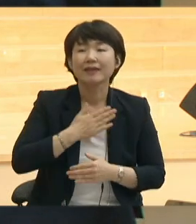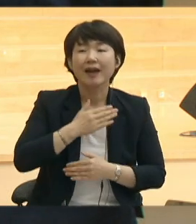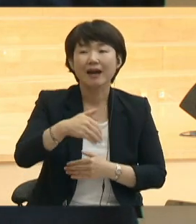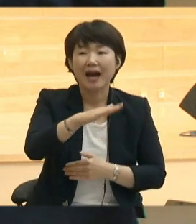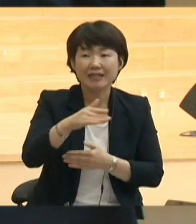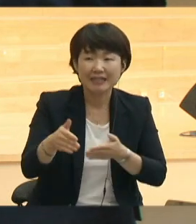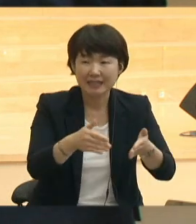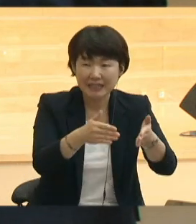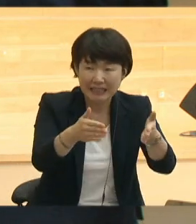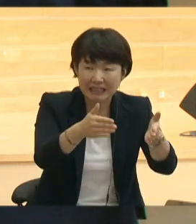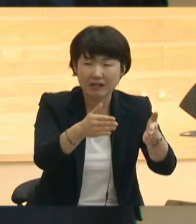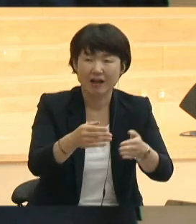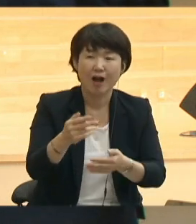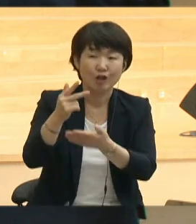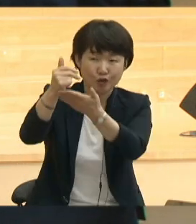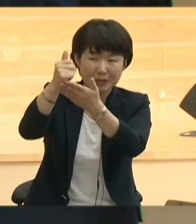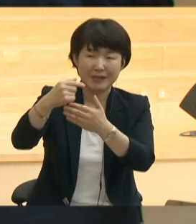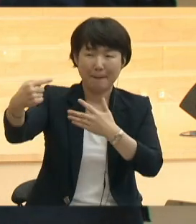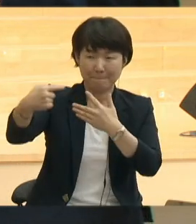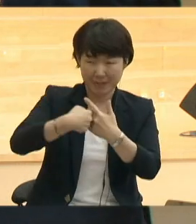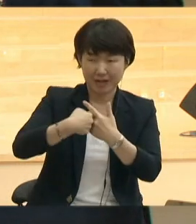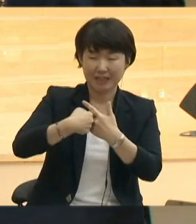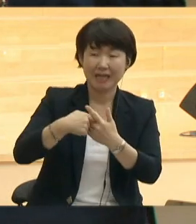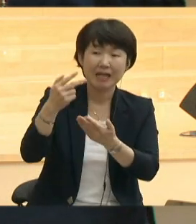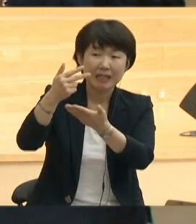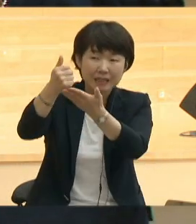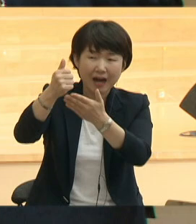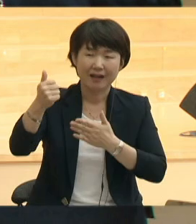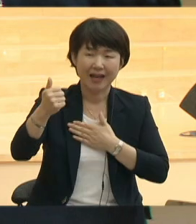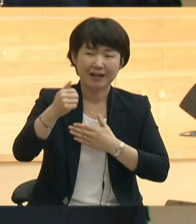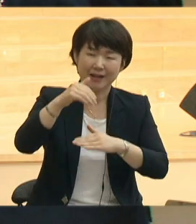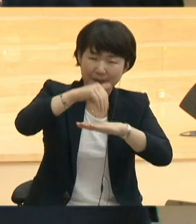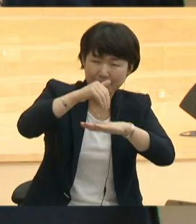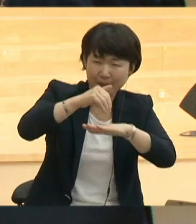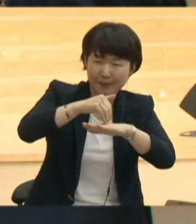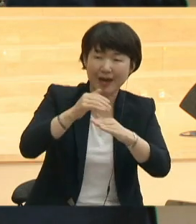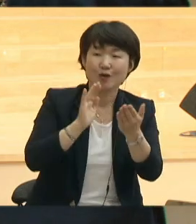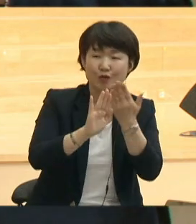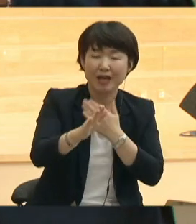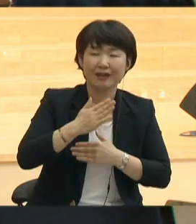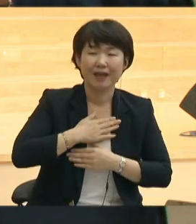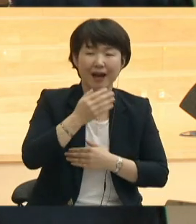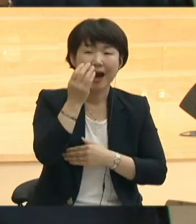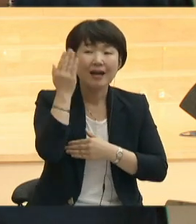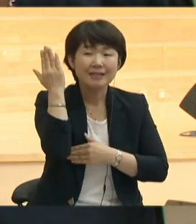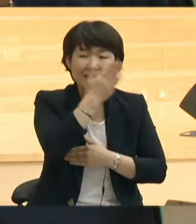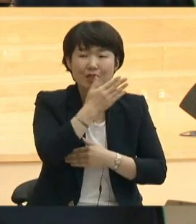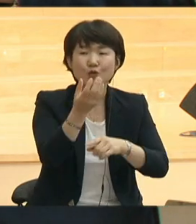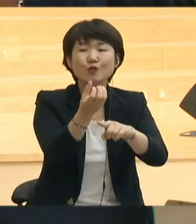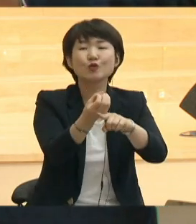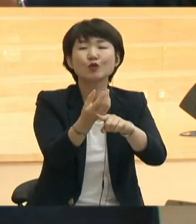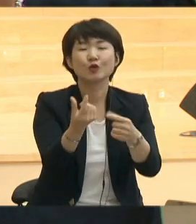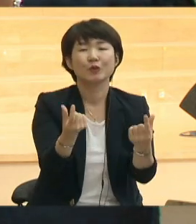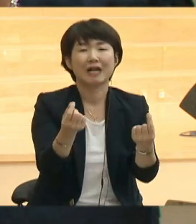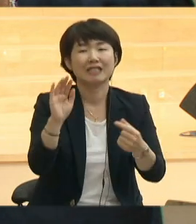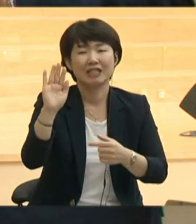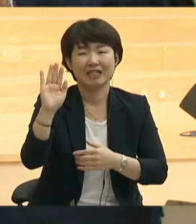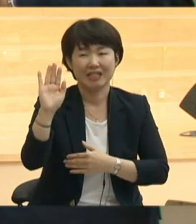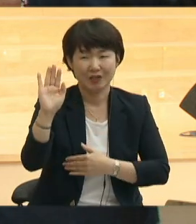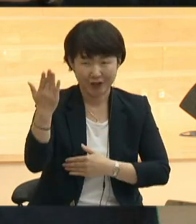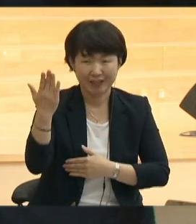내가 가는 길을 그가 아시나니 그가 나를 단련하신 후에 내가 순금 같이 되어 나오리라